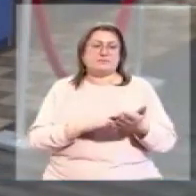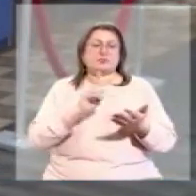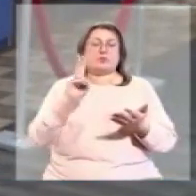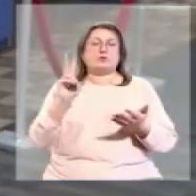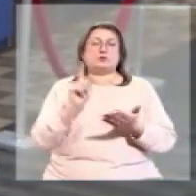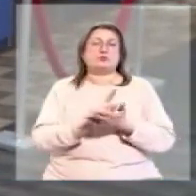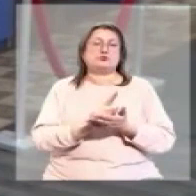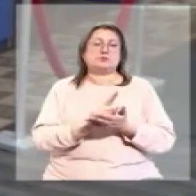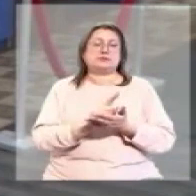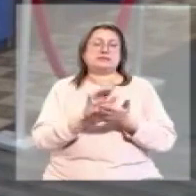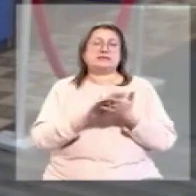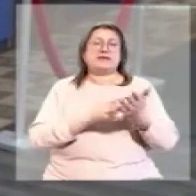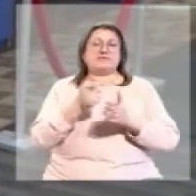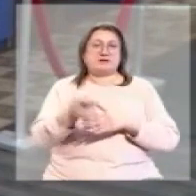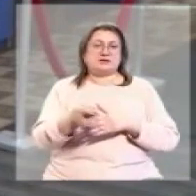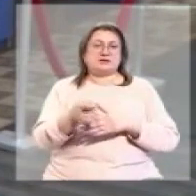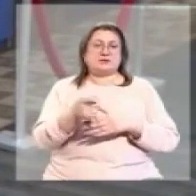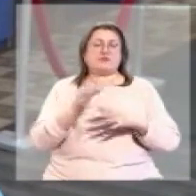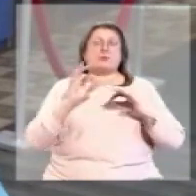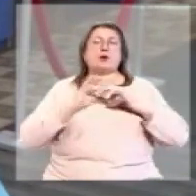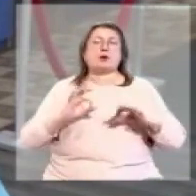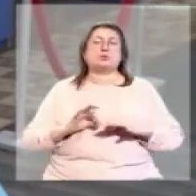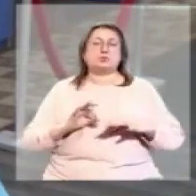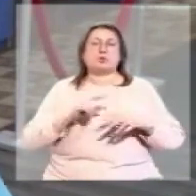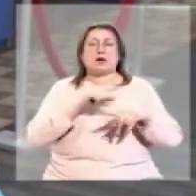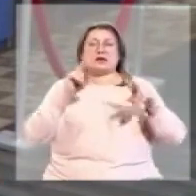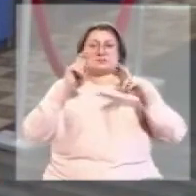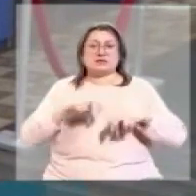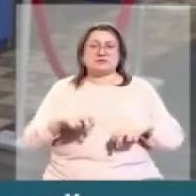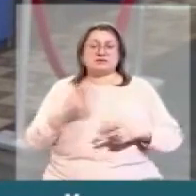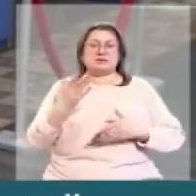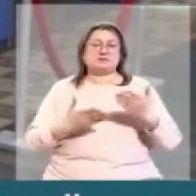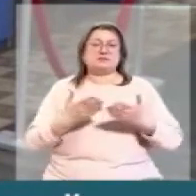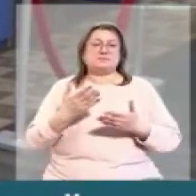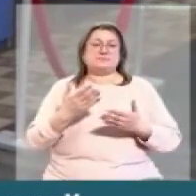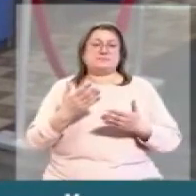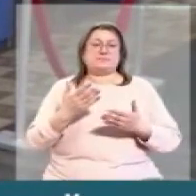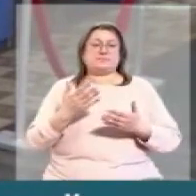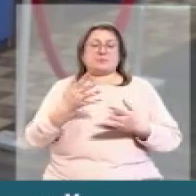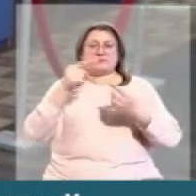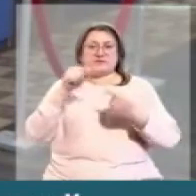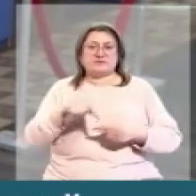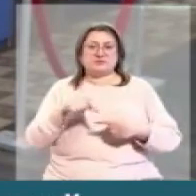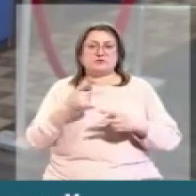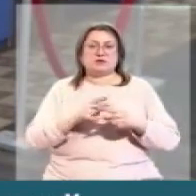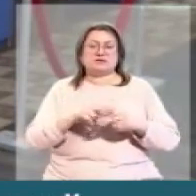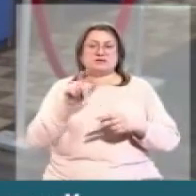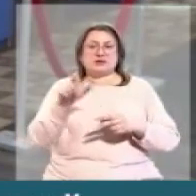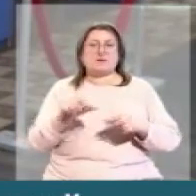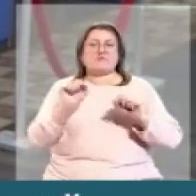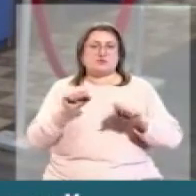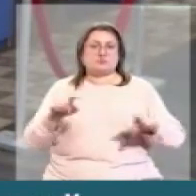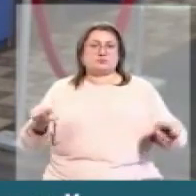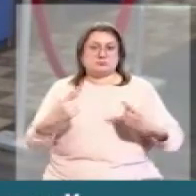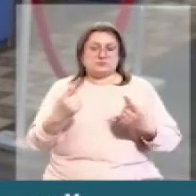кто-то должен подать заявление, Генеральная прокуратура рассматривает, если, значит, соответствует данное лицо